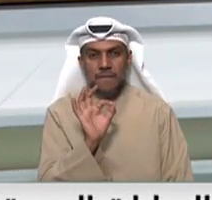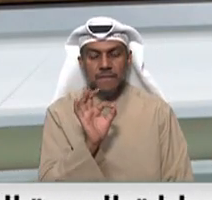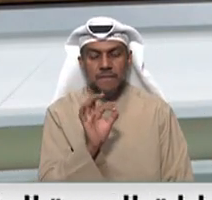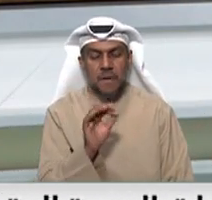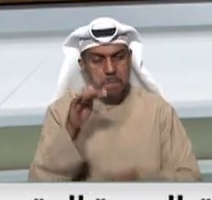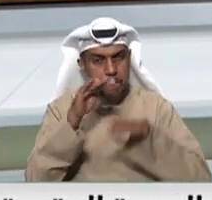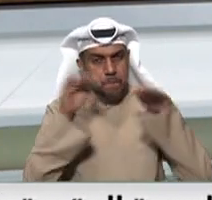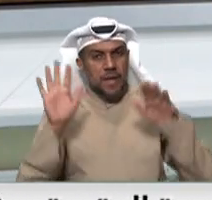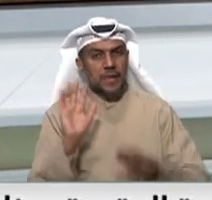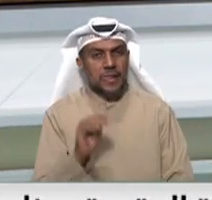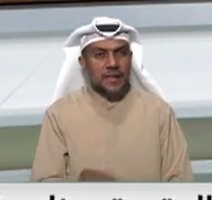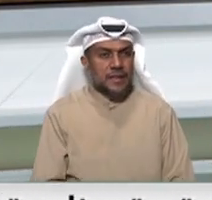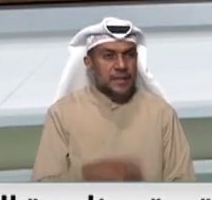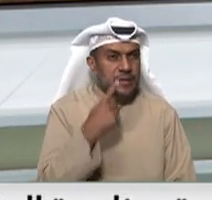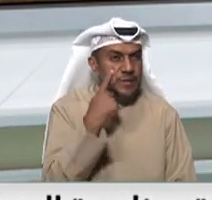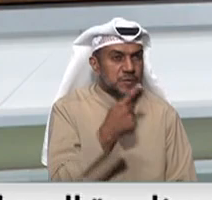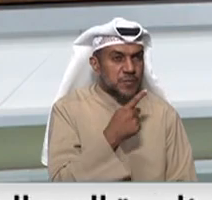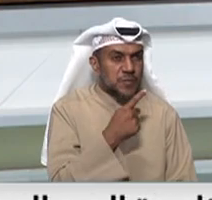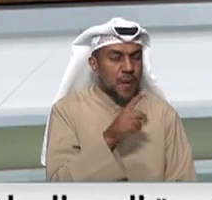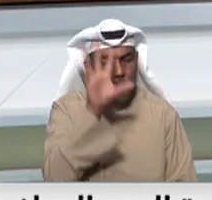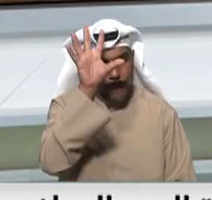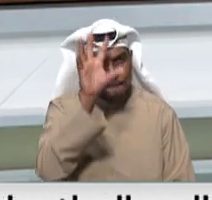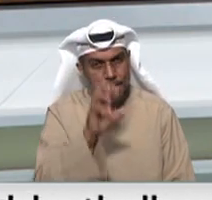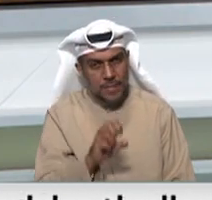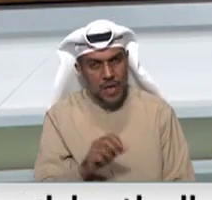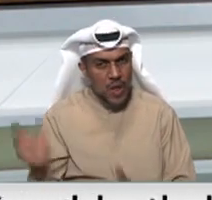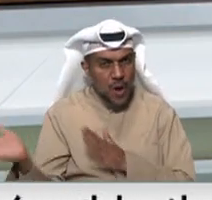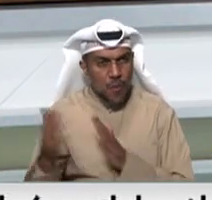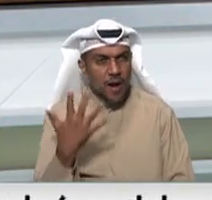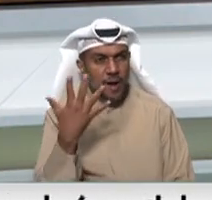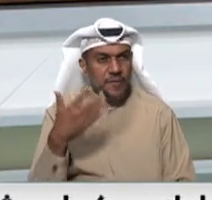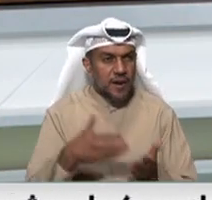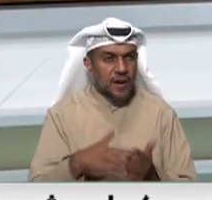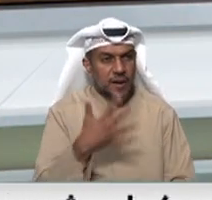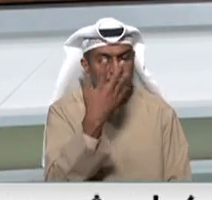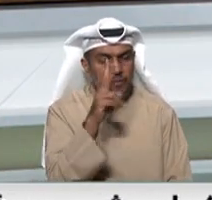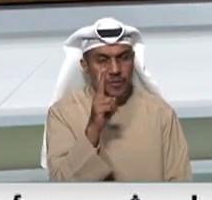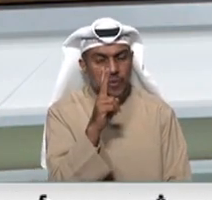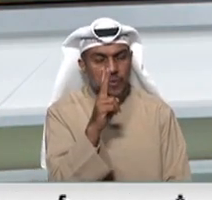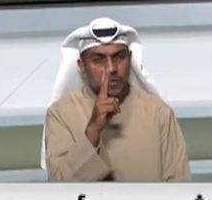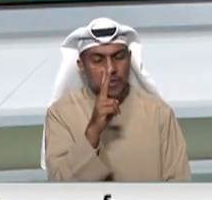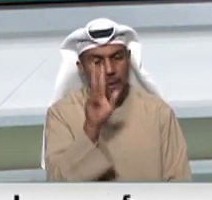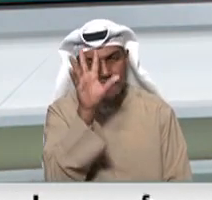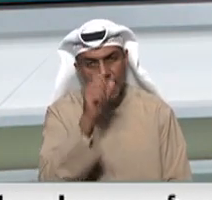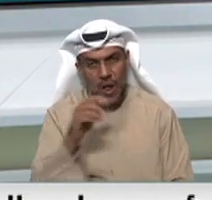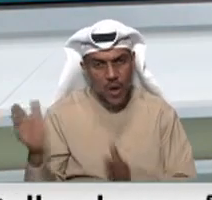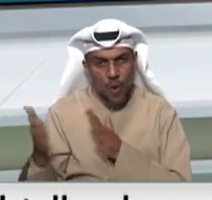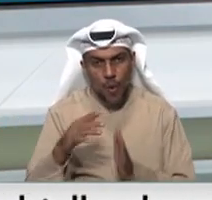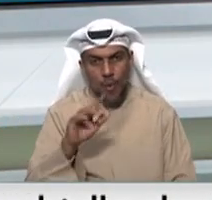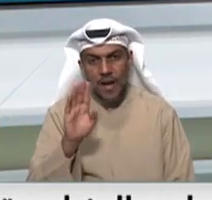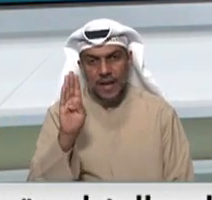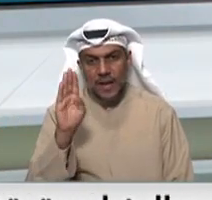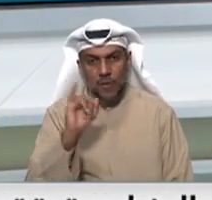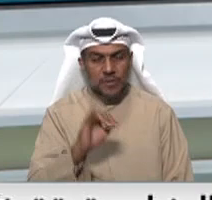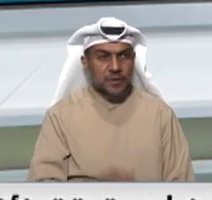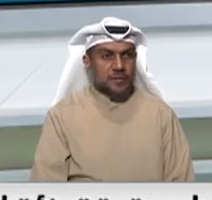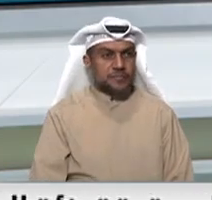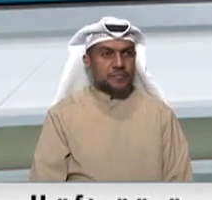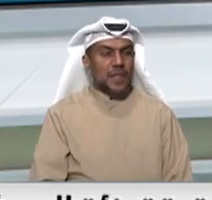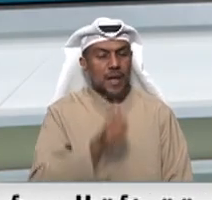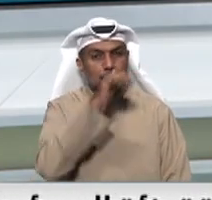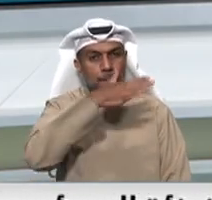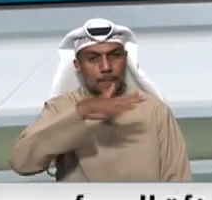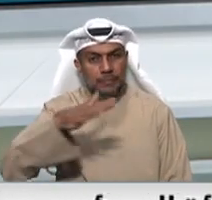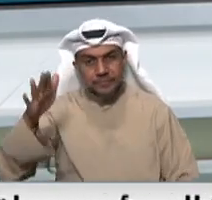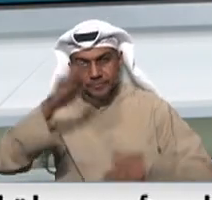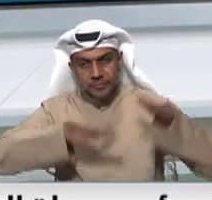سرعتها من 10 إلى 30، وبالليل تكون سرعة الرياح من 5 إلى 25 كيلومتر بالساعة. البحر راح يكون خفيف